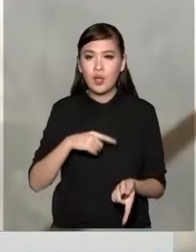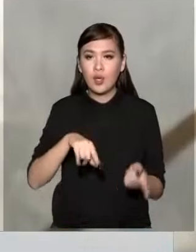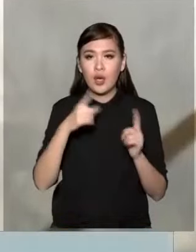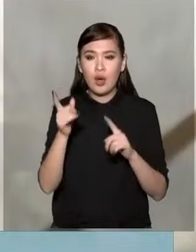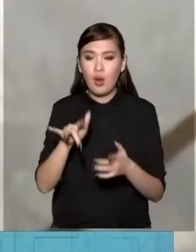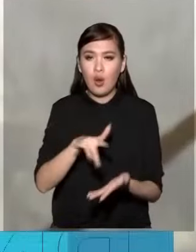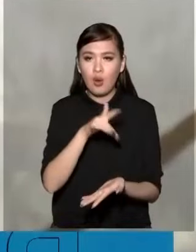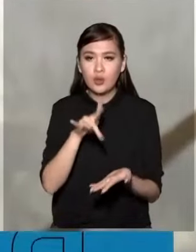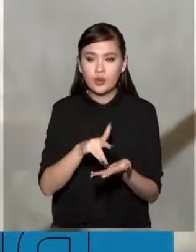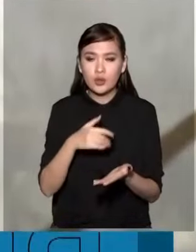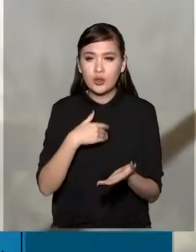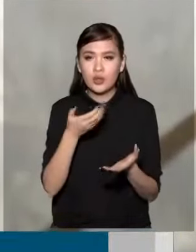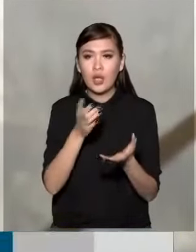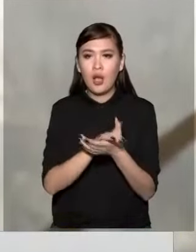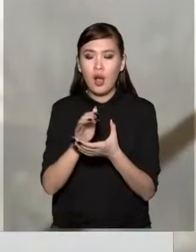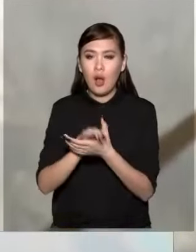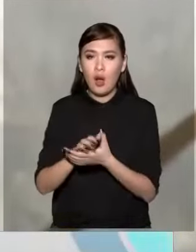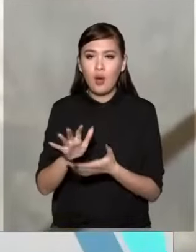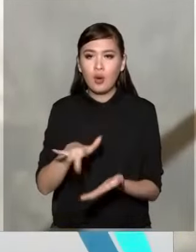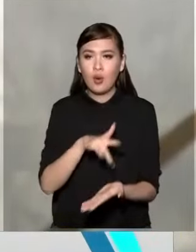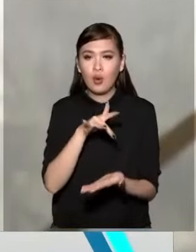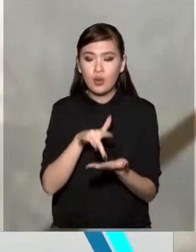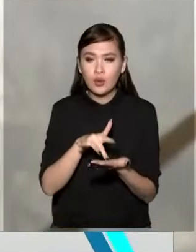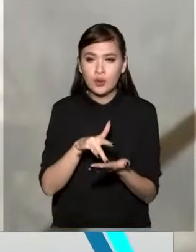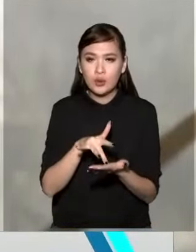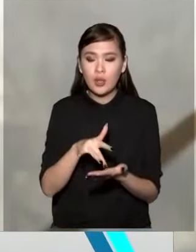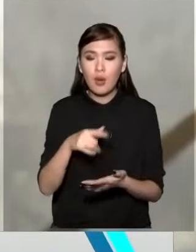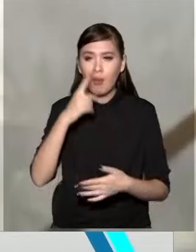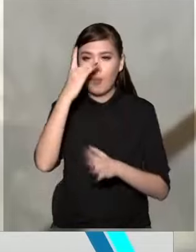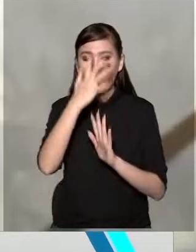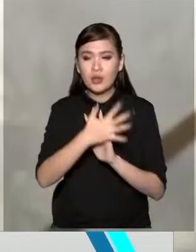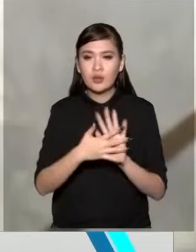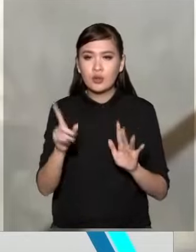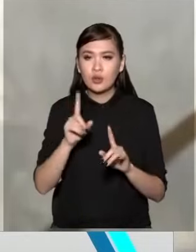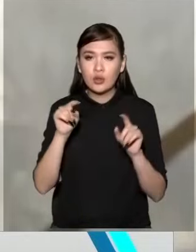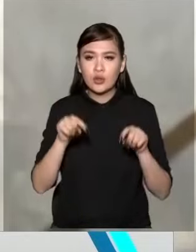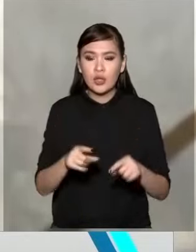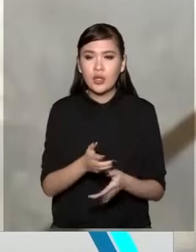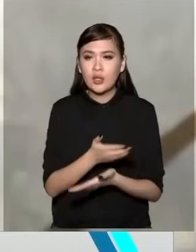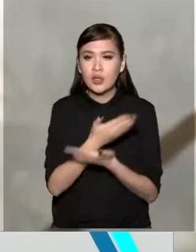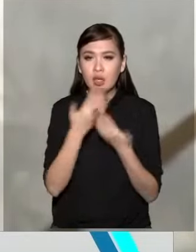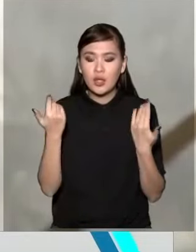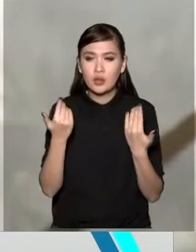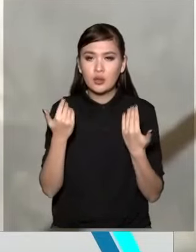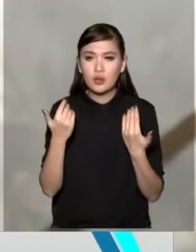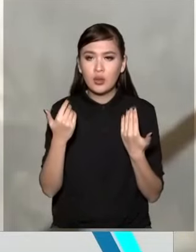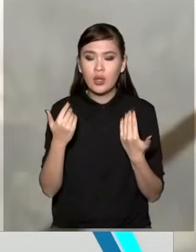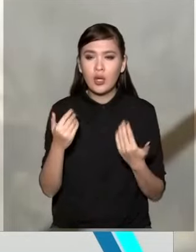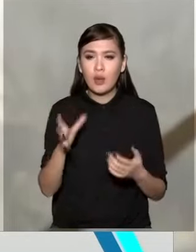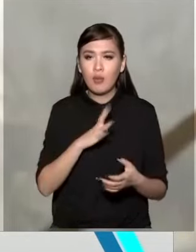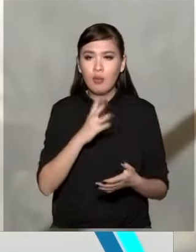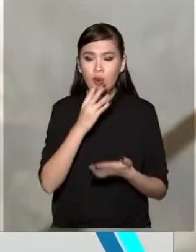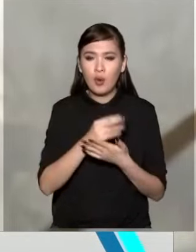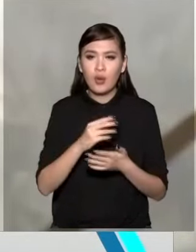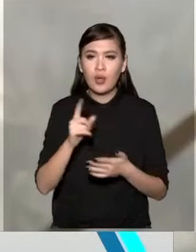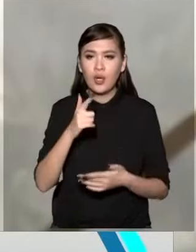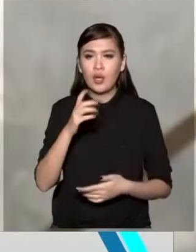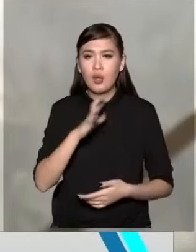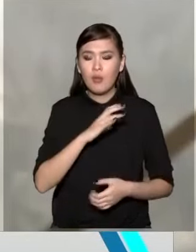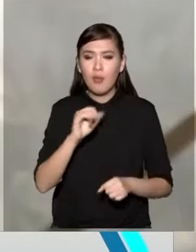начала знакомиться с городом. Поняла, что здесь нет аналогичных проектов, нету